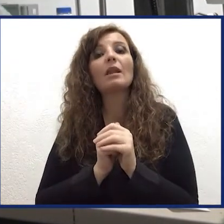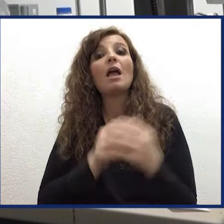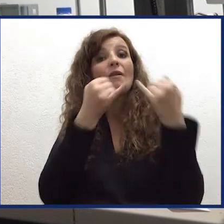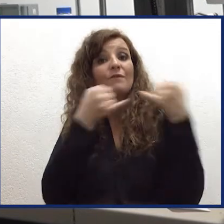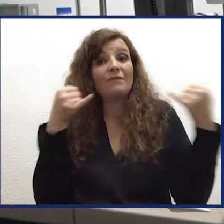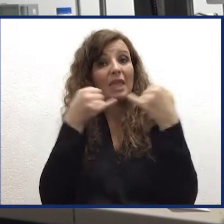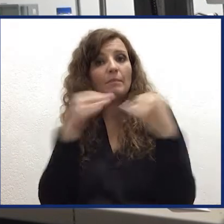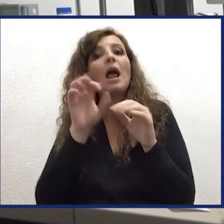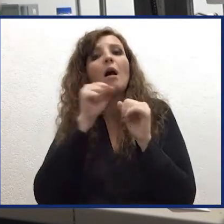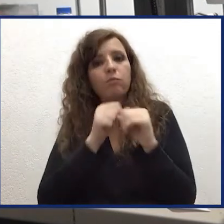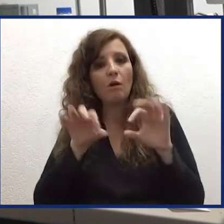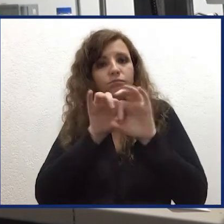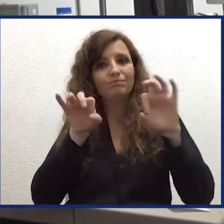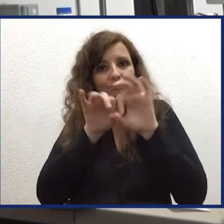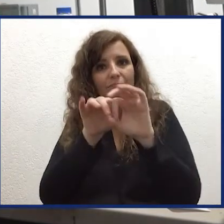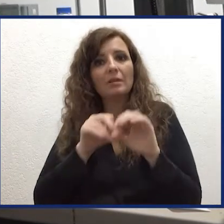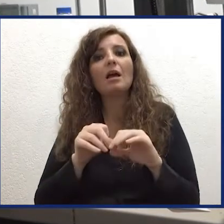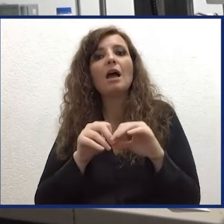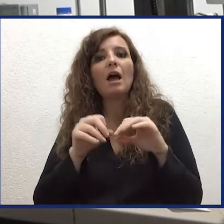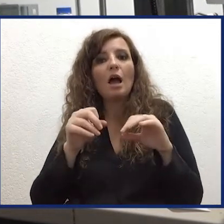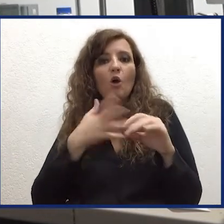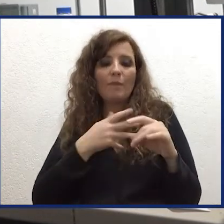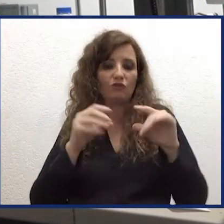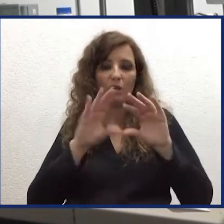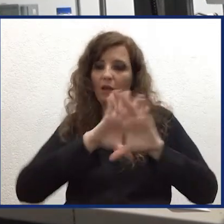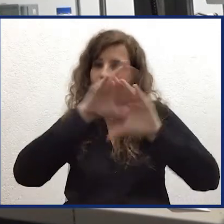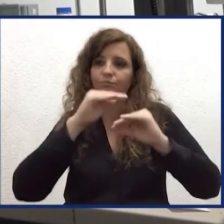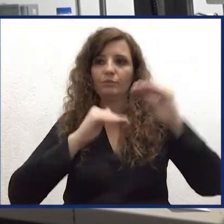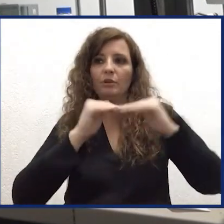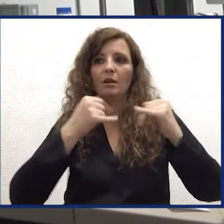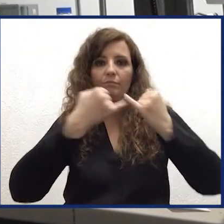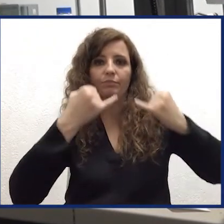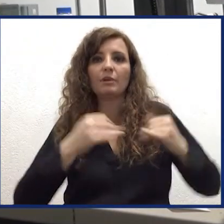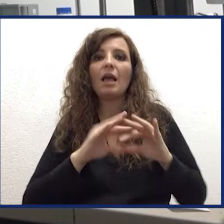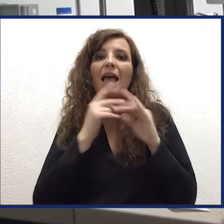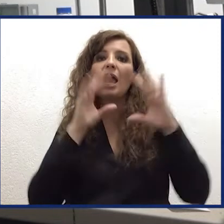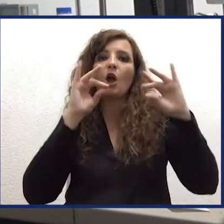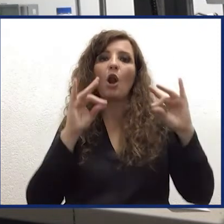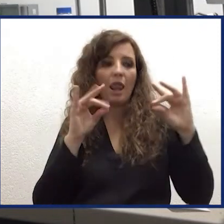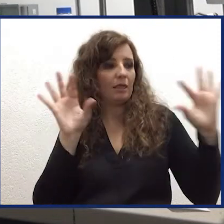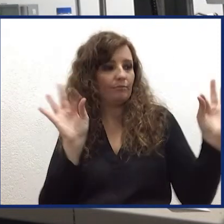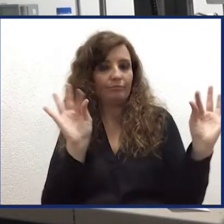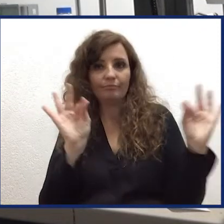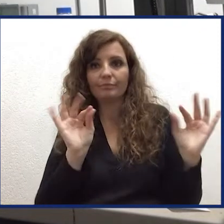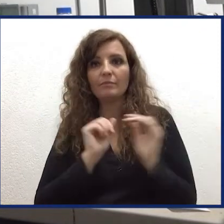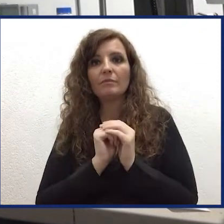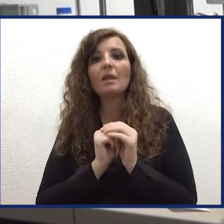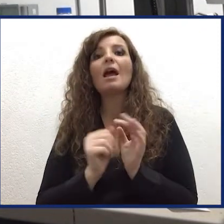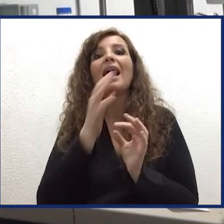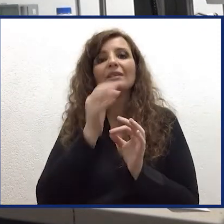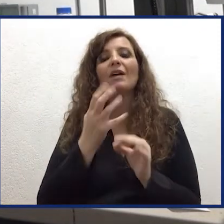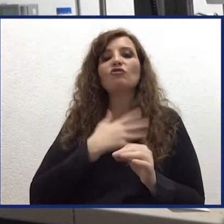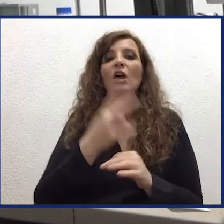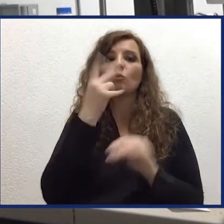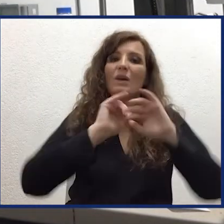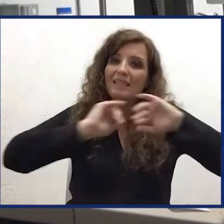delle fibre che possono essere assemblate all'interno di un modulo a membrana e incollate da un'estremità. in modo tale